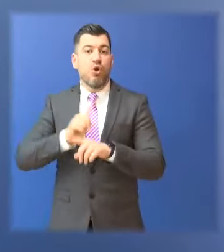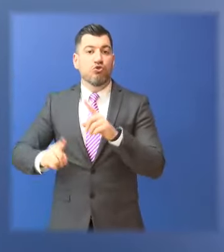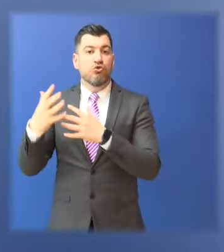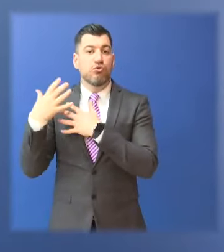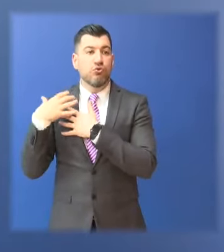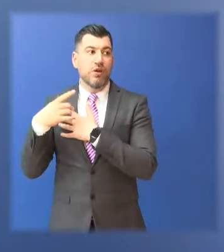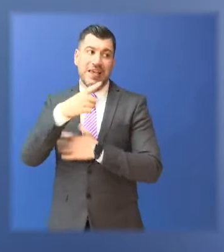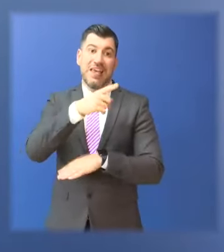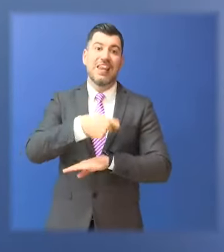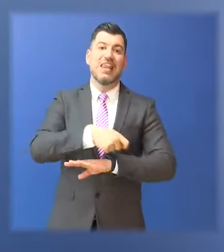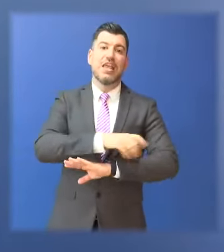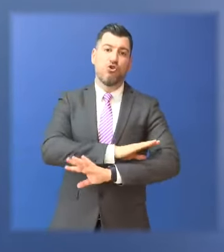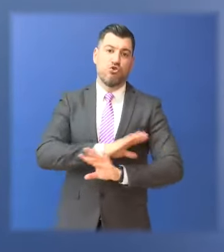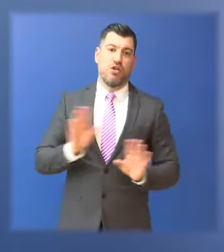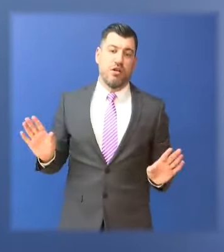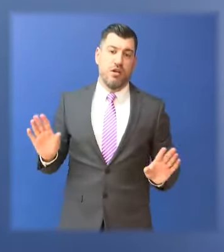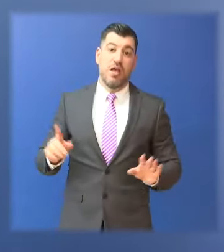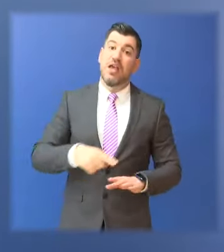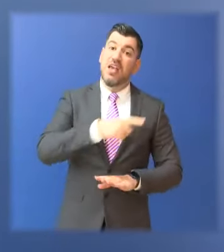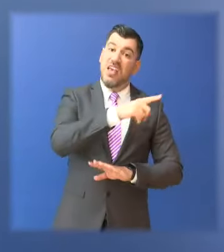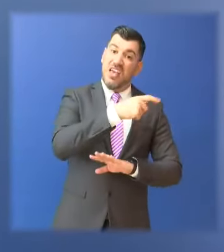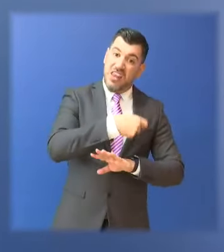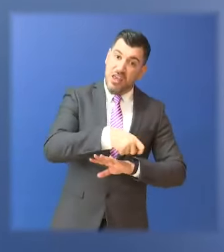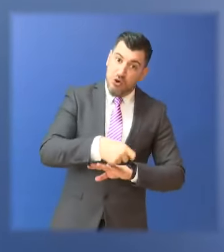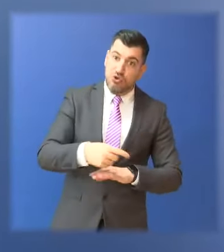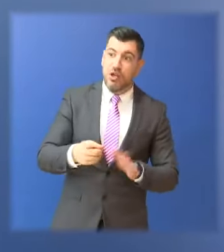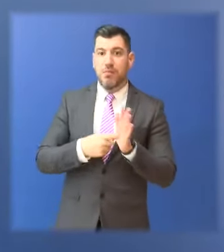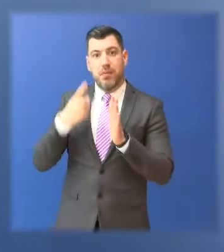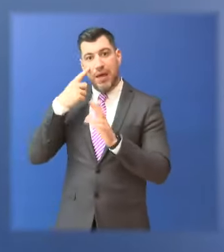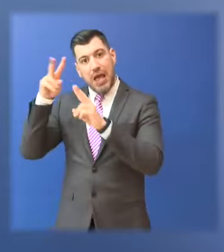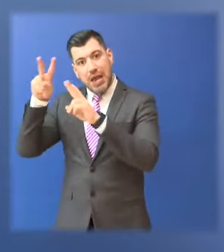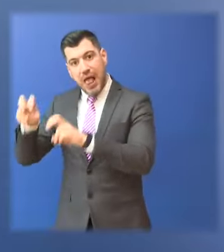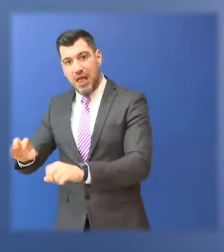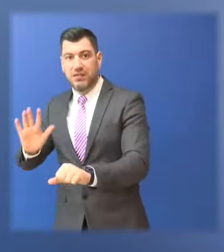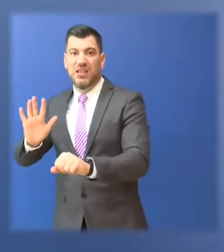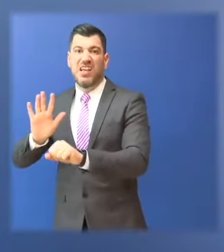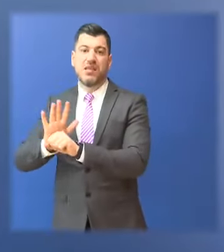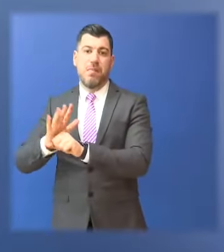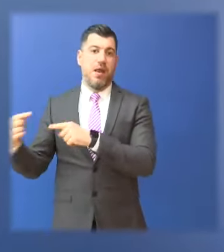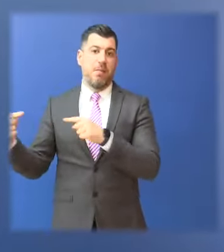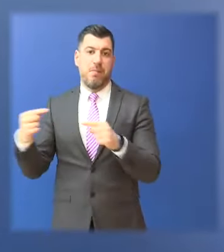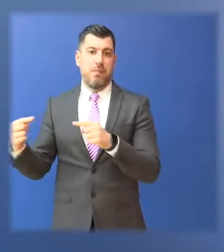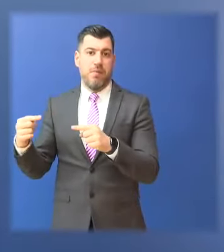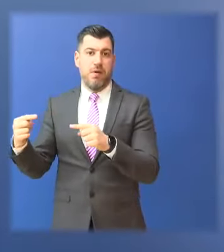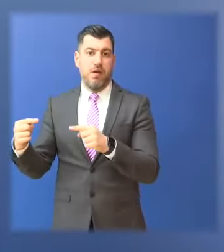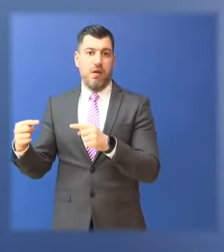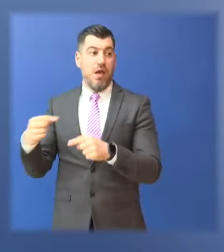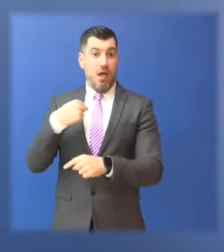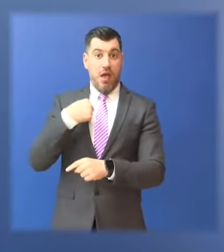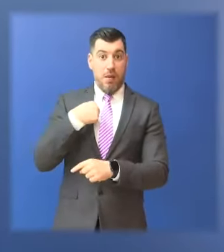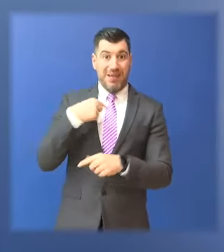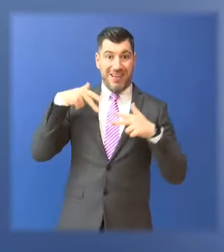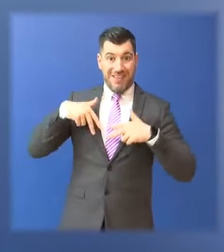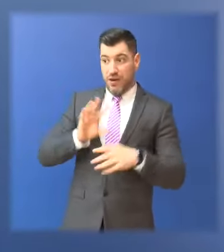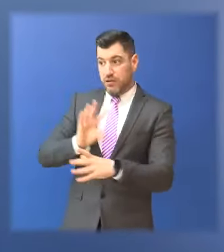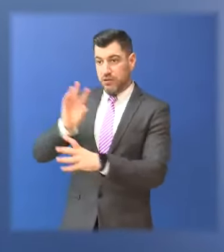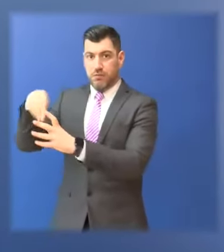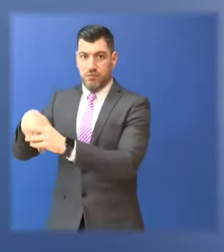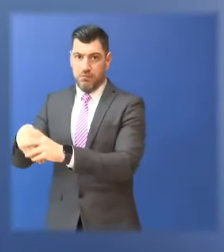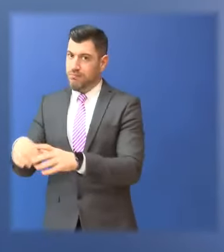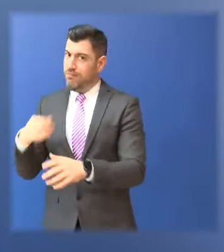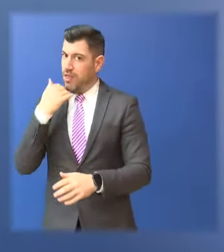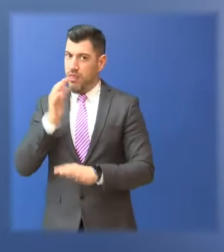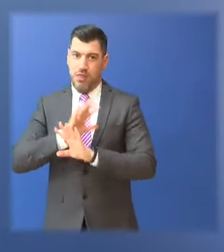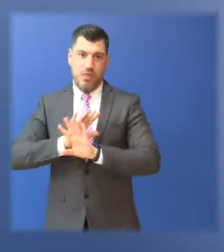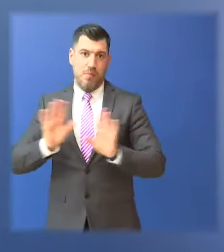ανεξάρτητα, αναλαμβάνει να διερευνήσει αυτές τις υποθέσεις και από το σημείο αυτό και μετά εμείς δεν έχουμε κανένα λόγο όταν βρίσκεται μια υπόθεση στα